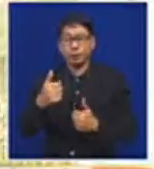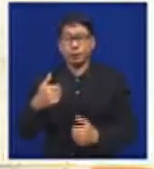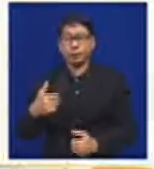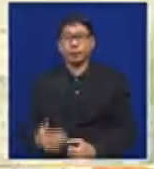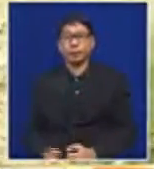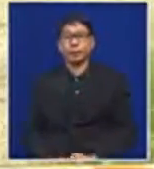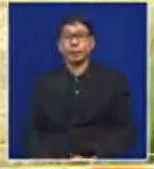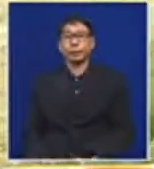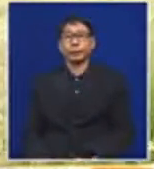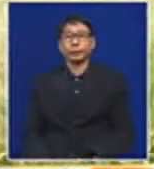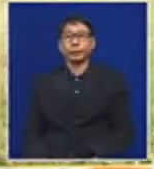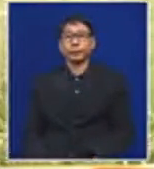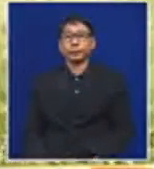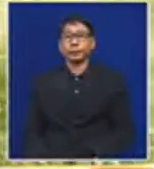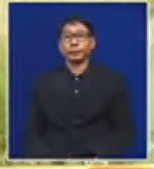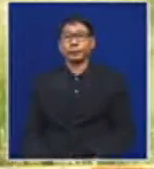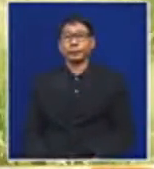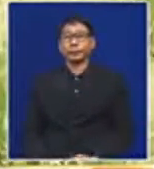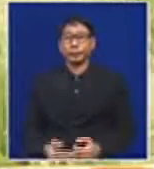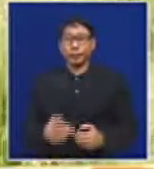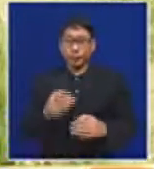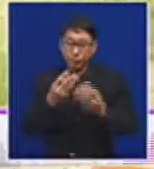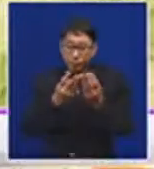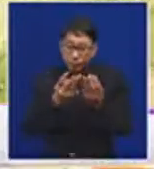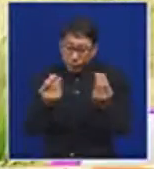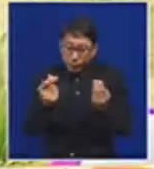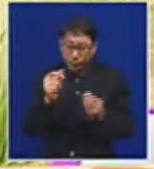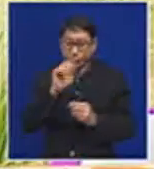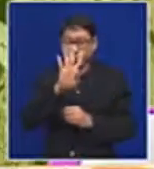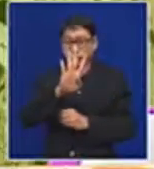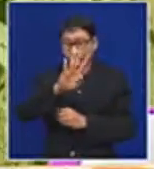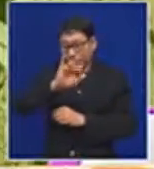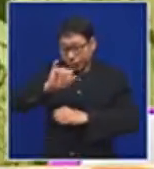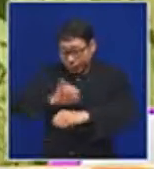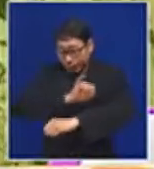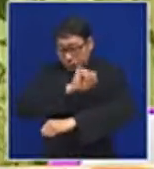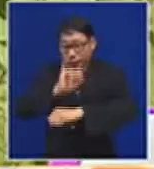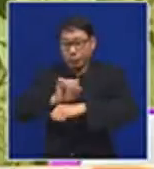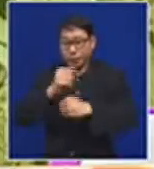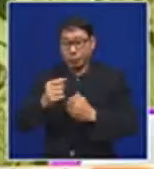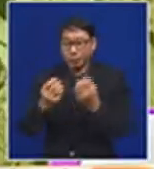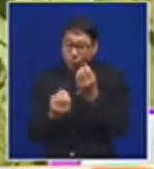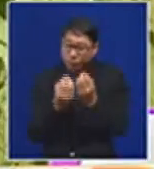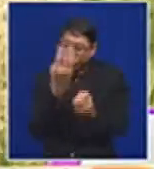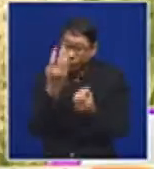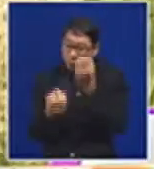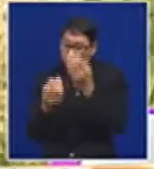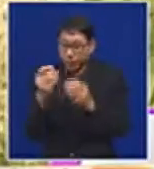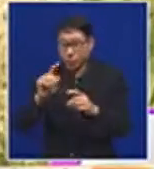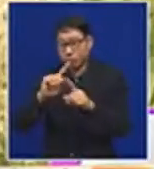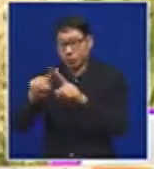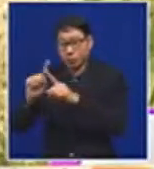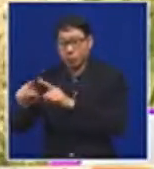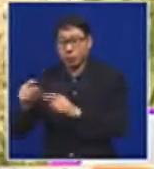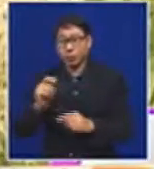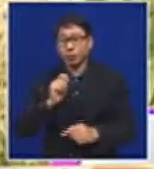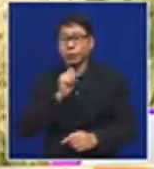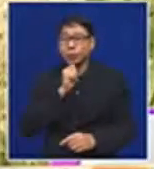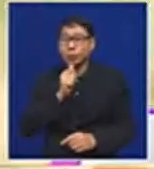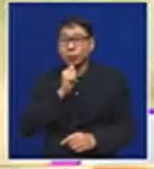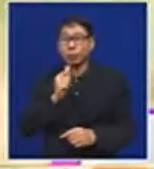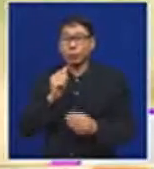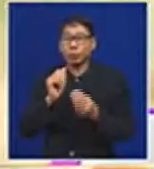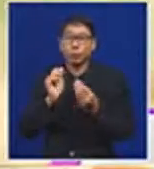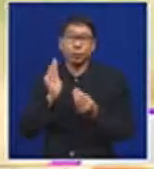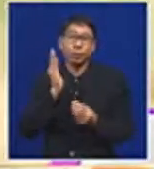ค่ะเนื้อที่จำนวน4ไร่ที่เห็นอยู่นี้เต็มไปด้วยพืชผักนับ10ชนิดเช่นถั่วฝักยาวมะเขือเ